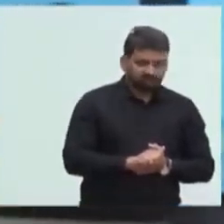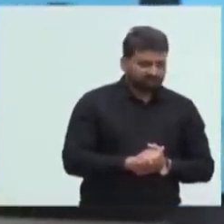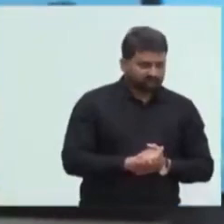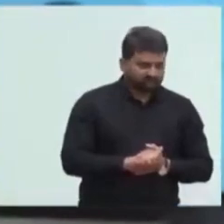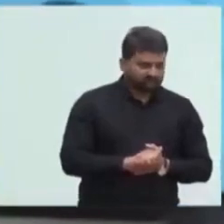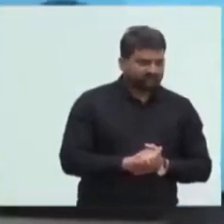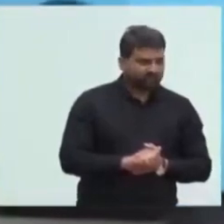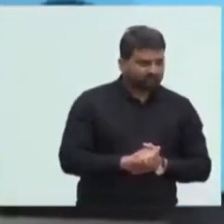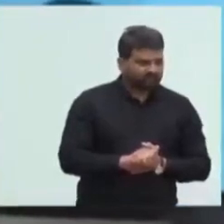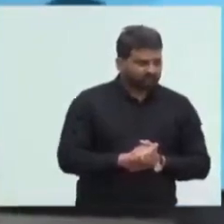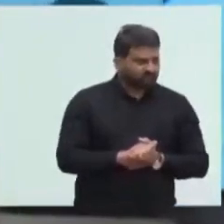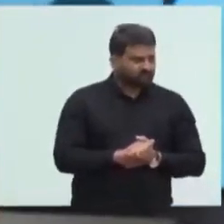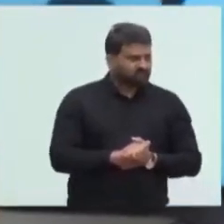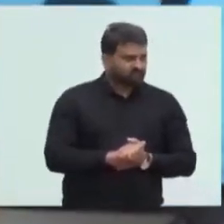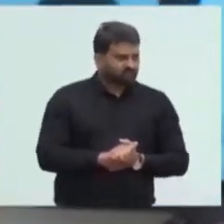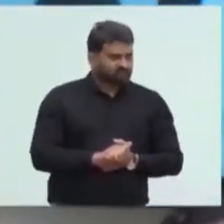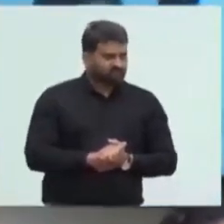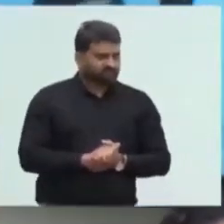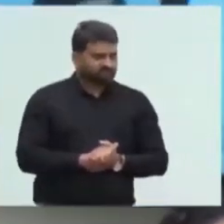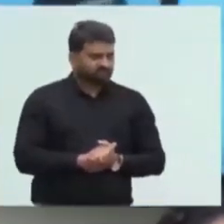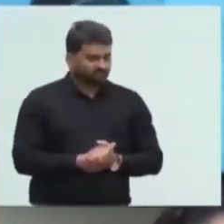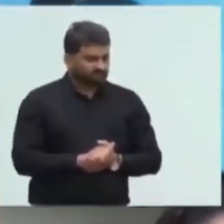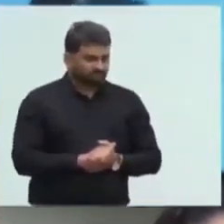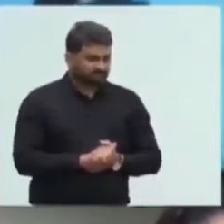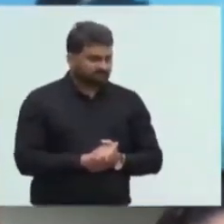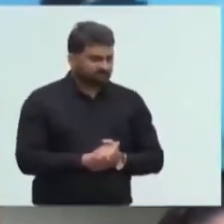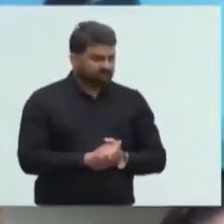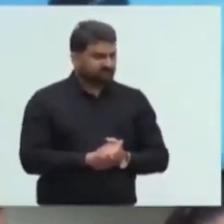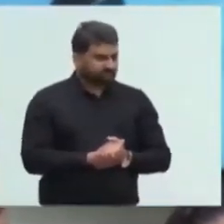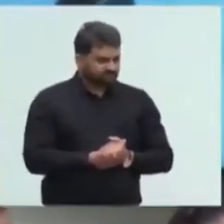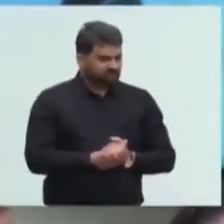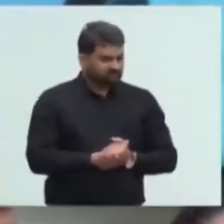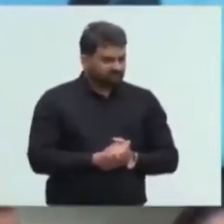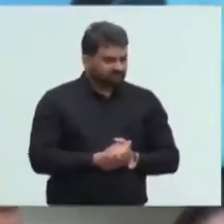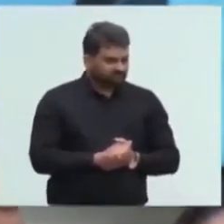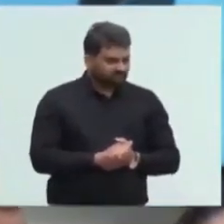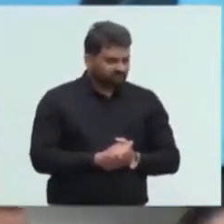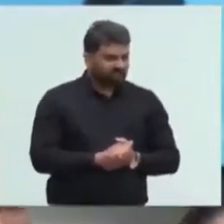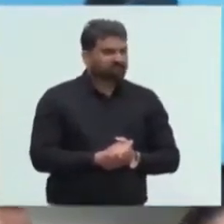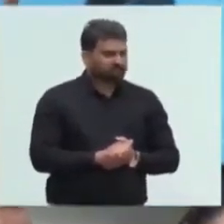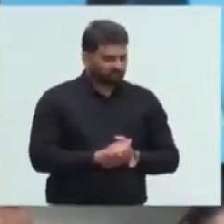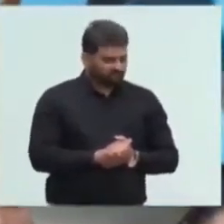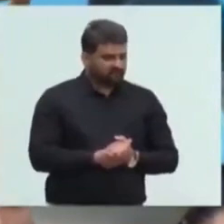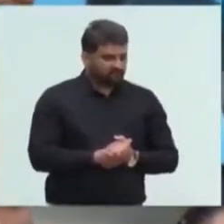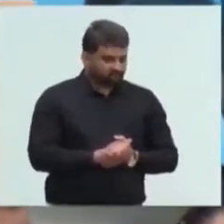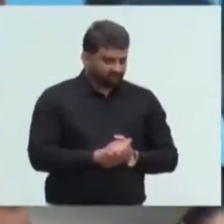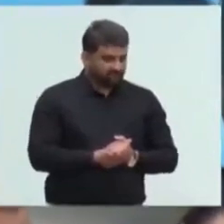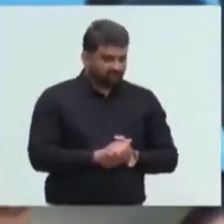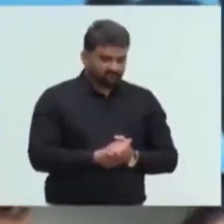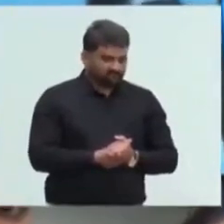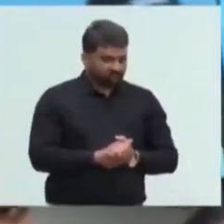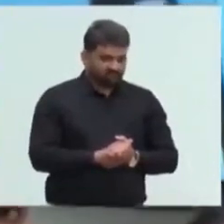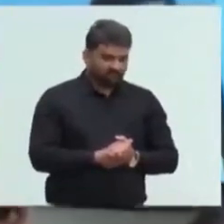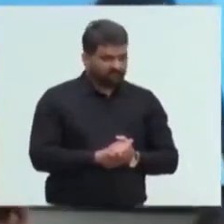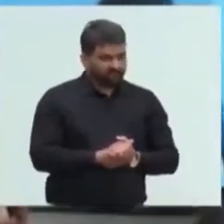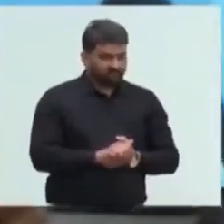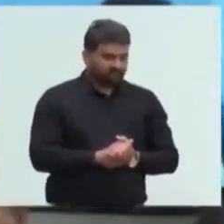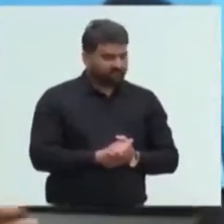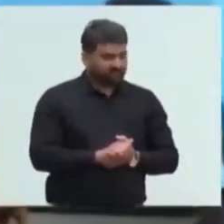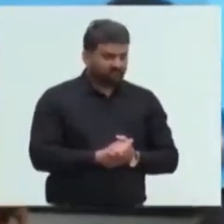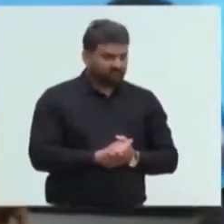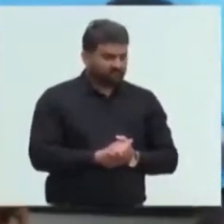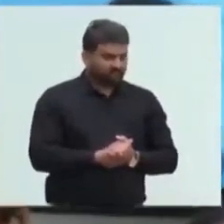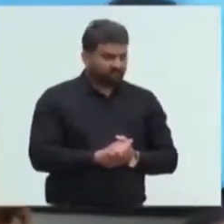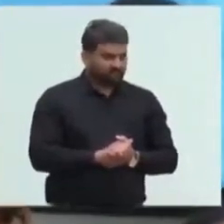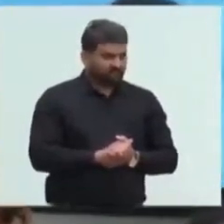हैं वह मैं उन्हीं को देखकर खेलता हूं और मैं सोचता हूं कि मुझे उस पर ध्यान रखना है कि मैं भी घर पर ही निरंतर सोचता भी रहता हूं कि उस खिलाड़ी ने